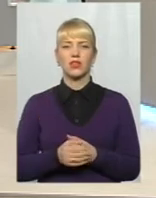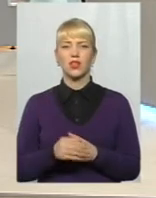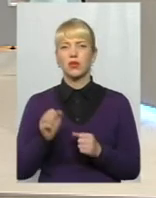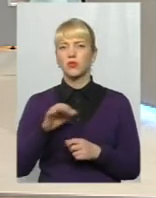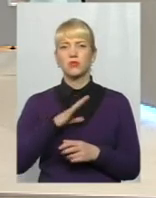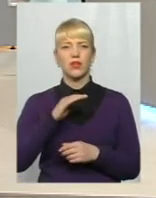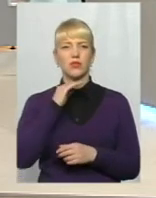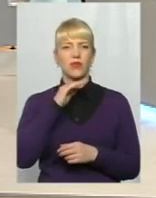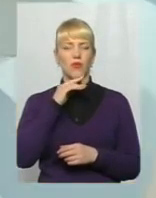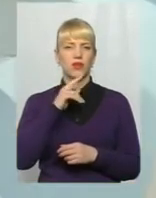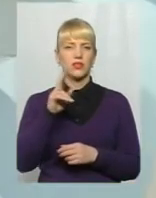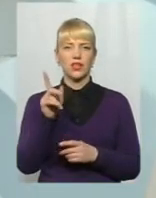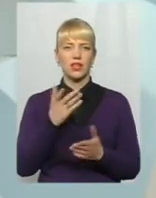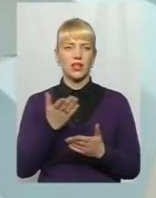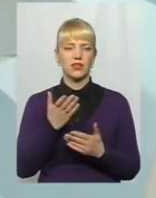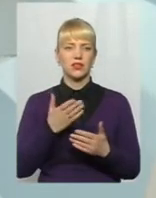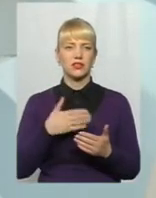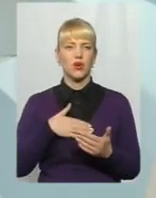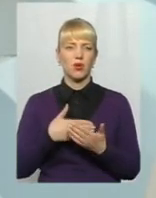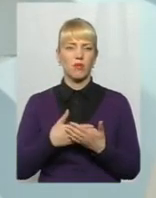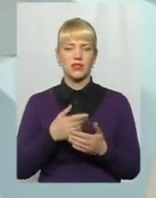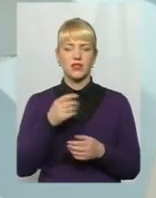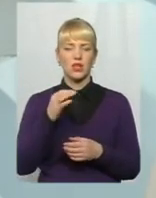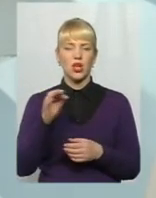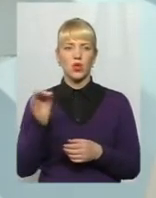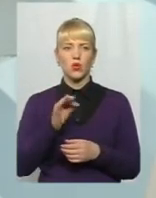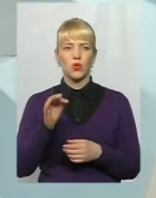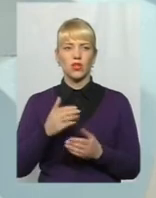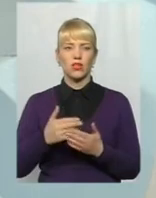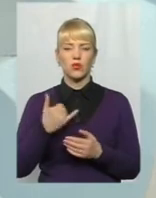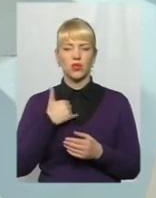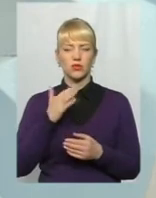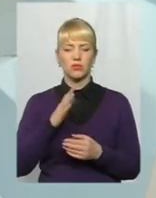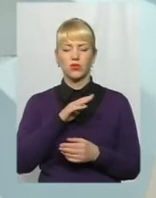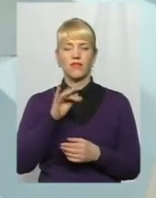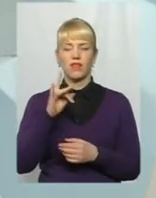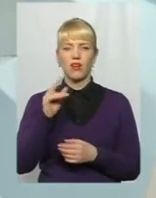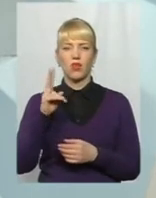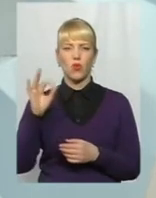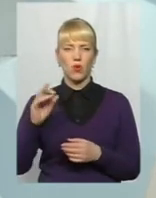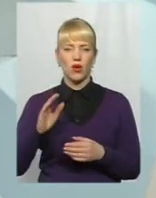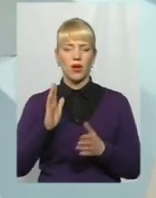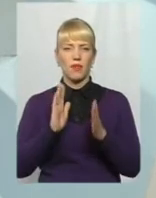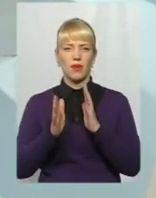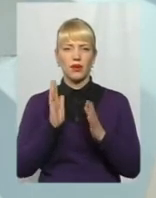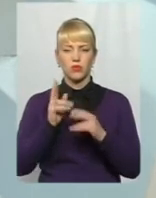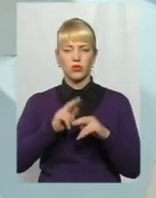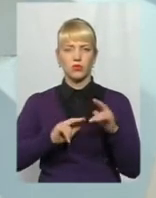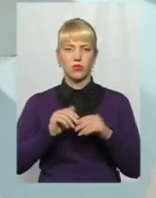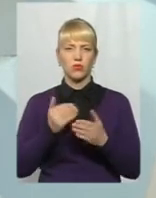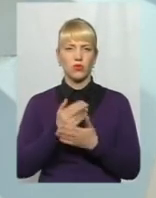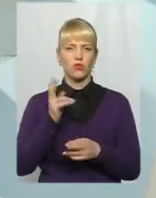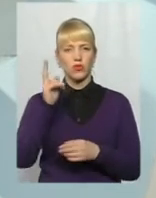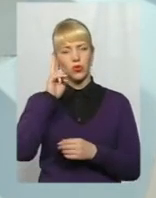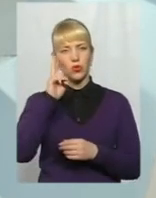якісь громадські туалети, бо у нас з парку Франка буде збудований новий туалет, і парк